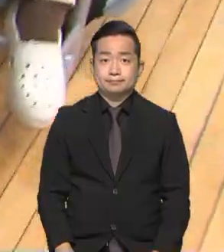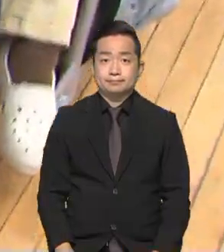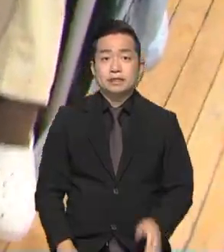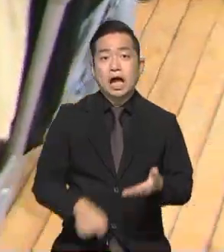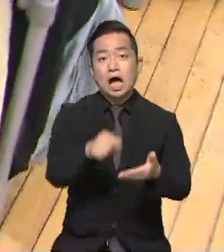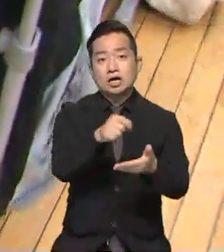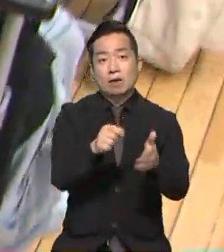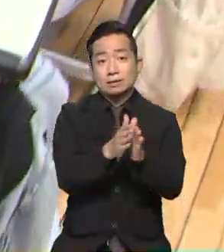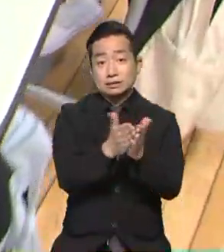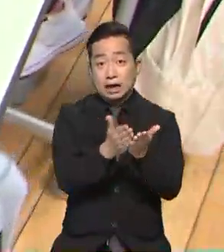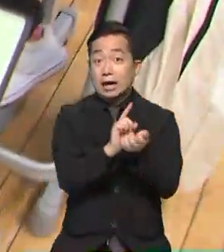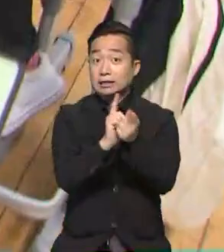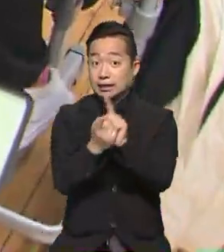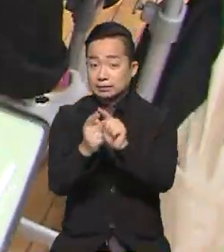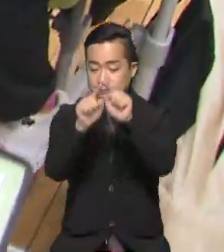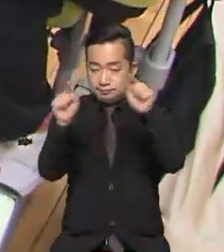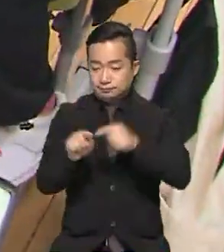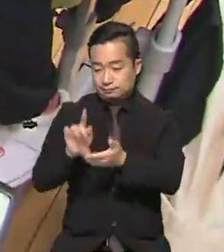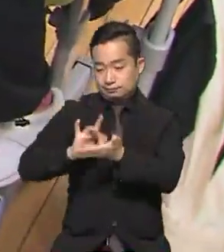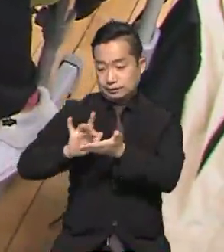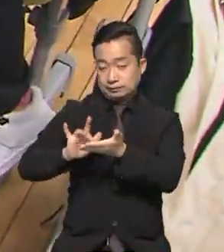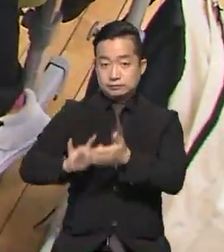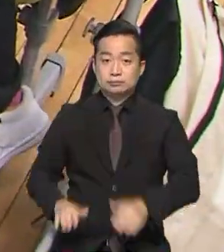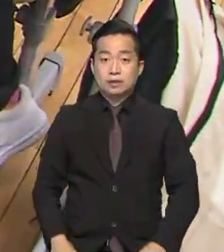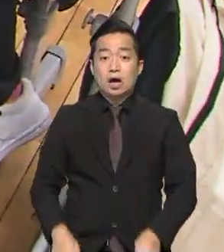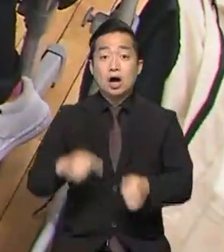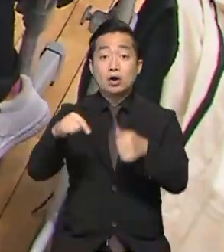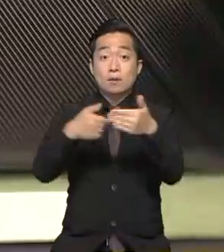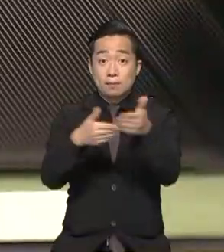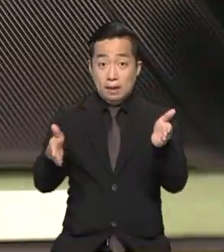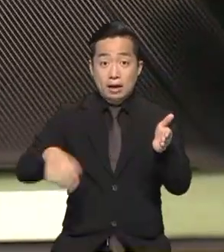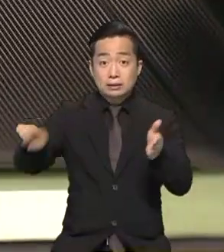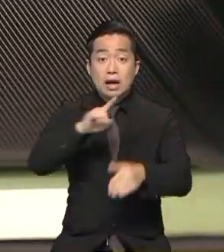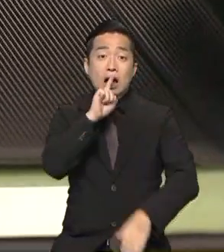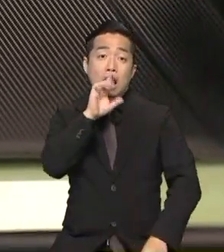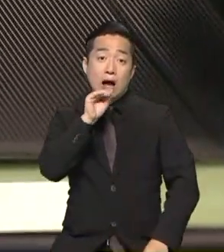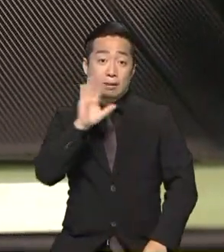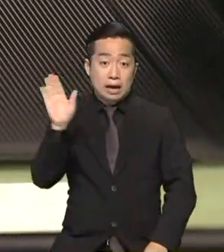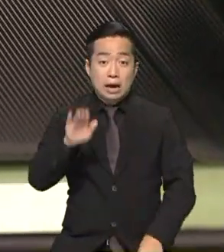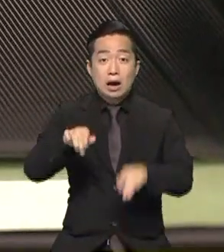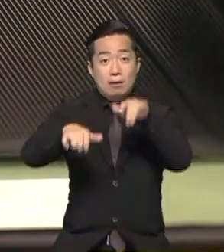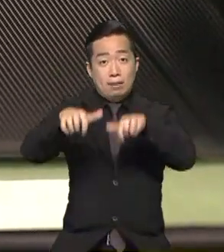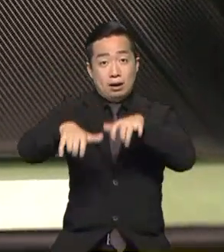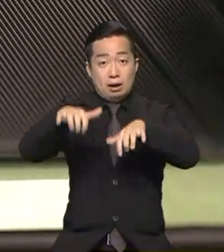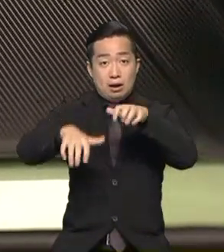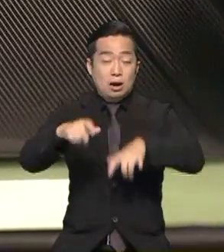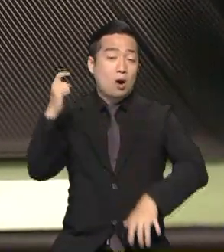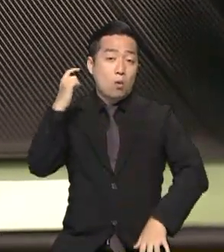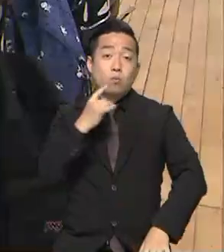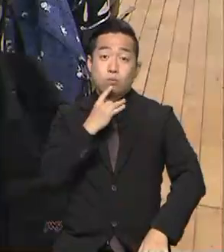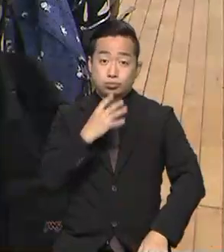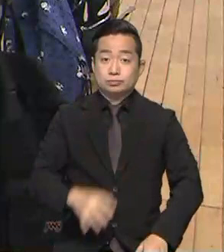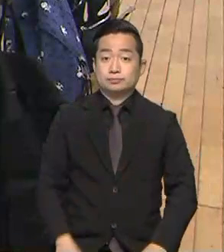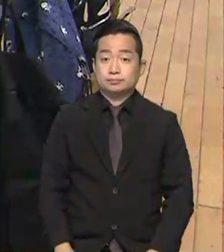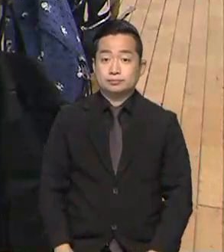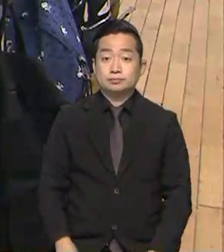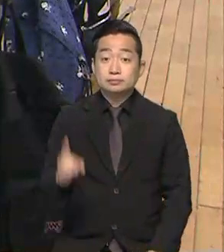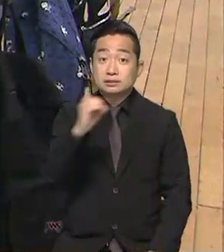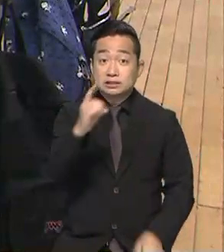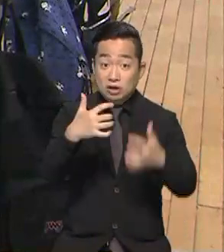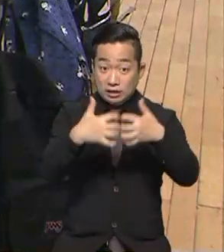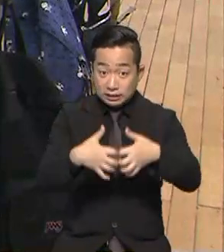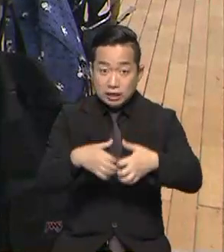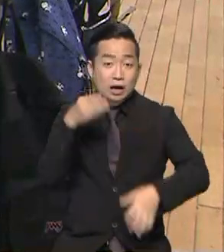연필과 책을 대신한 태블릿 PC. 교실에선 아이들 말소리 대신 키보드 누르는 소리만 들립니다. 디지털